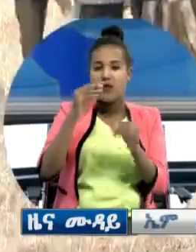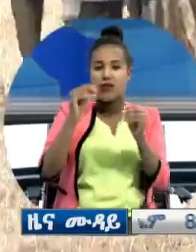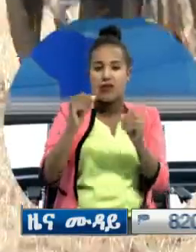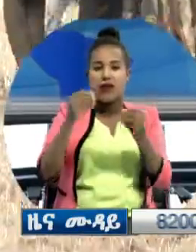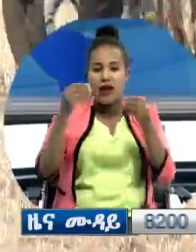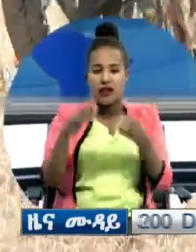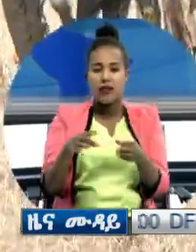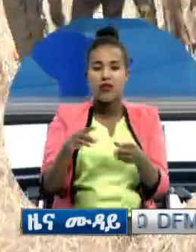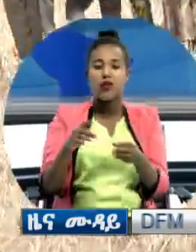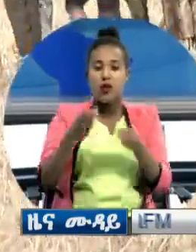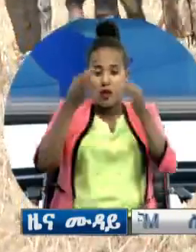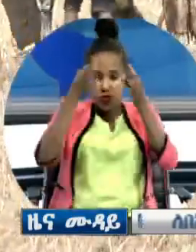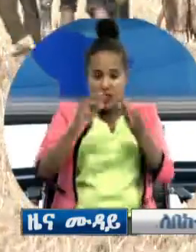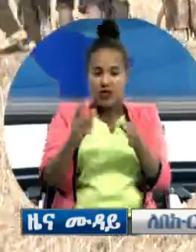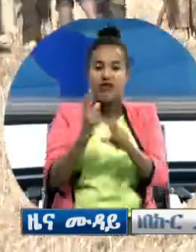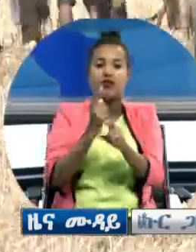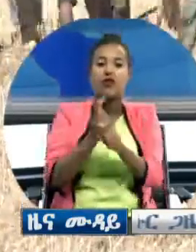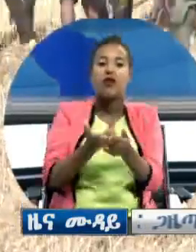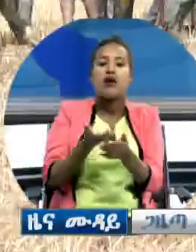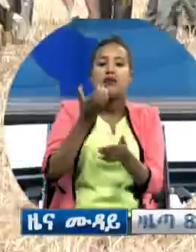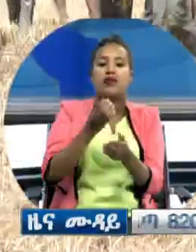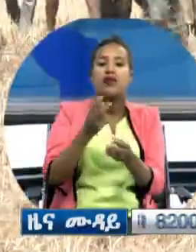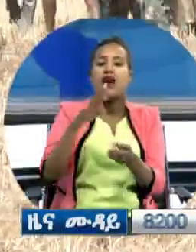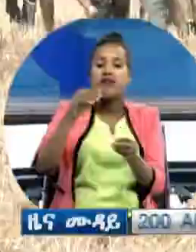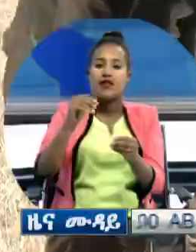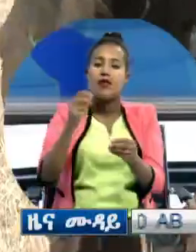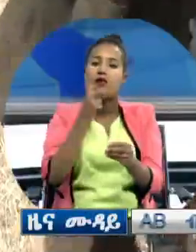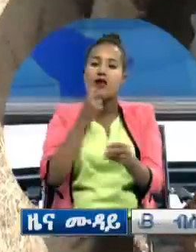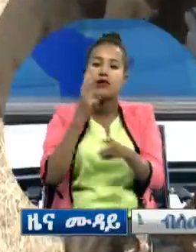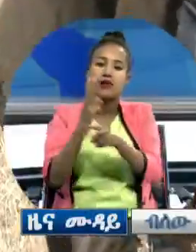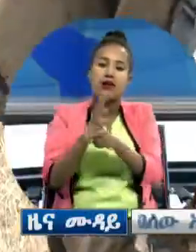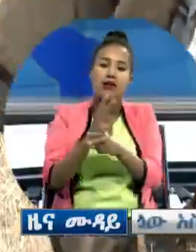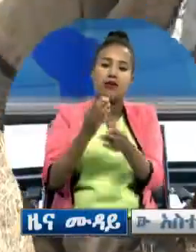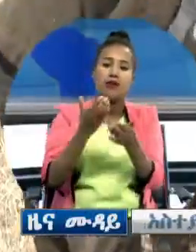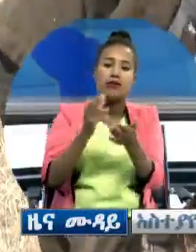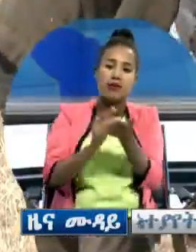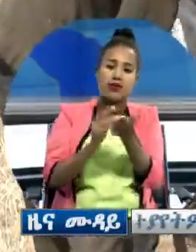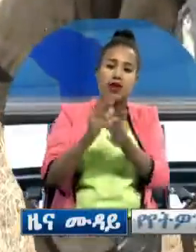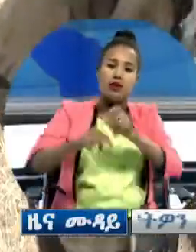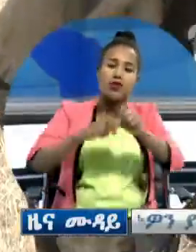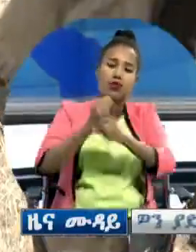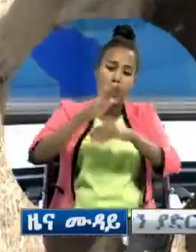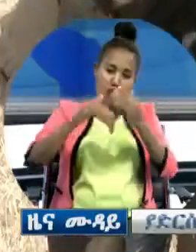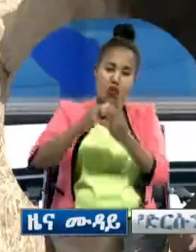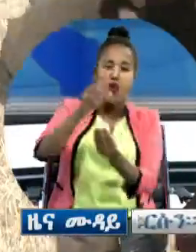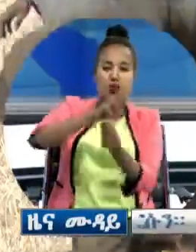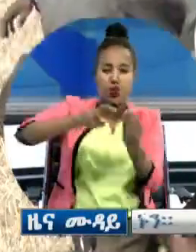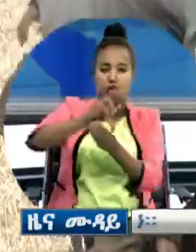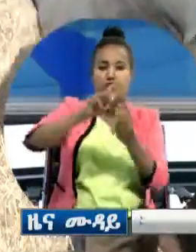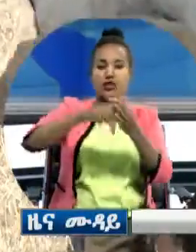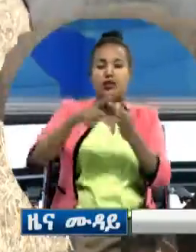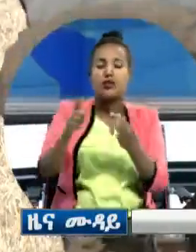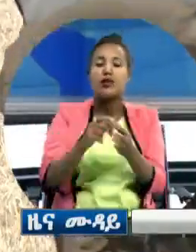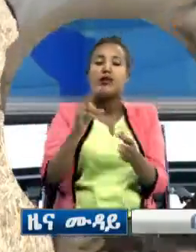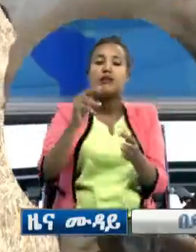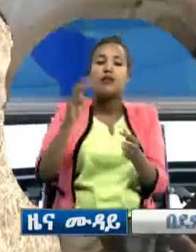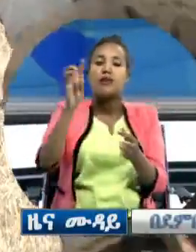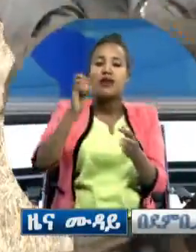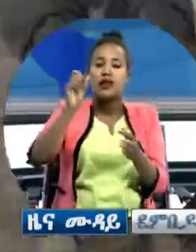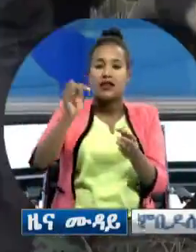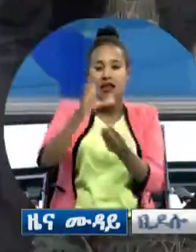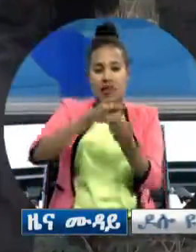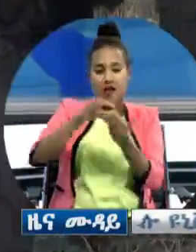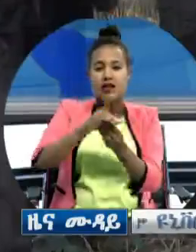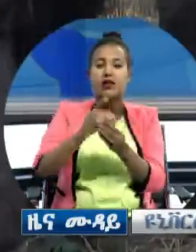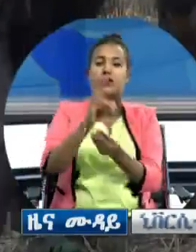ዞኖች ወሳኝ የሆነው የተፈጥሮ ሀብት የአፈርና ውሃ ጥበቃ ስራ በተያዘው በጀት አመትም በሁሉም ወረዳዎች የተጀመረ ሲሆን በመቄት ወረዳ የክልልና